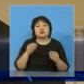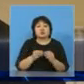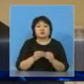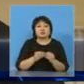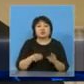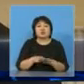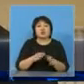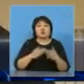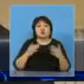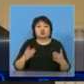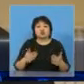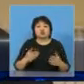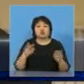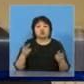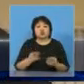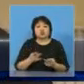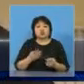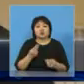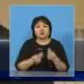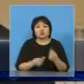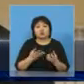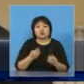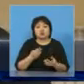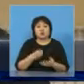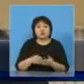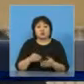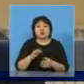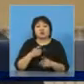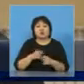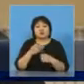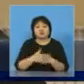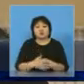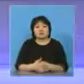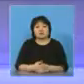таких больших нужных игрушек еще мы приобрели для этого центра.